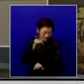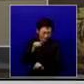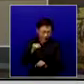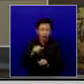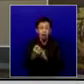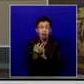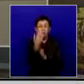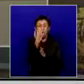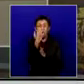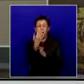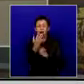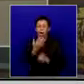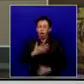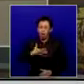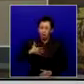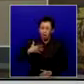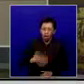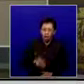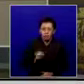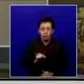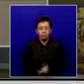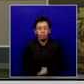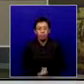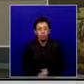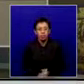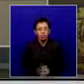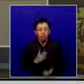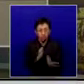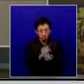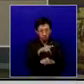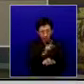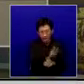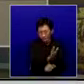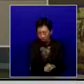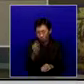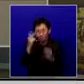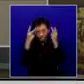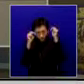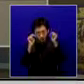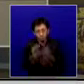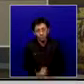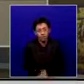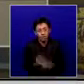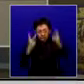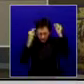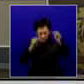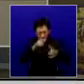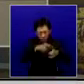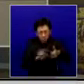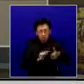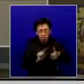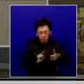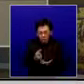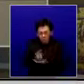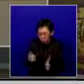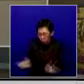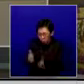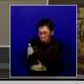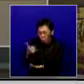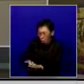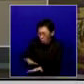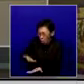ท่านนายกครับกราบเรียนท่านประธานผ่านถึงท่านนายกมีหนำซ้ำท่านยังมีพฤติกรรมอุ้มเจ้าสัว